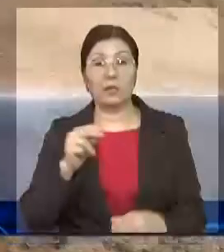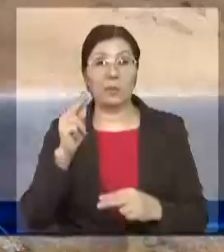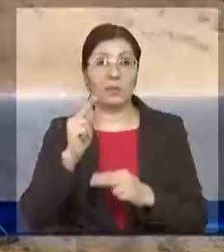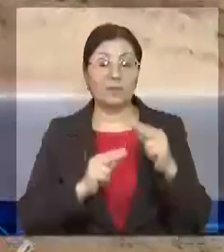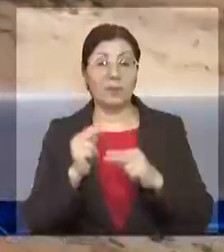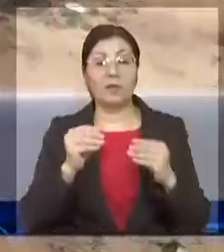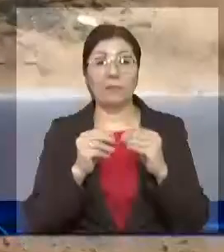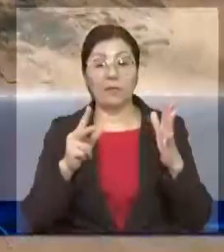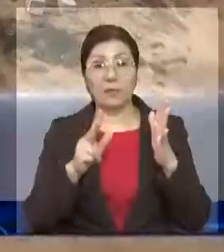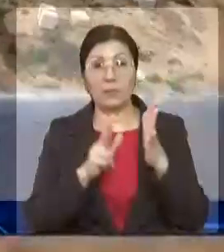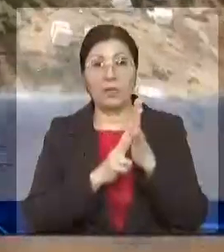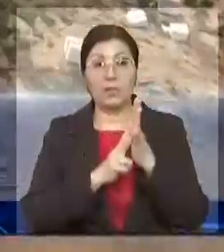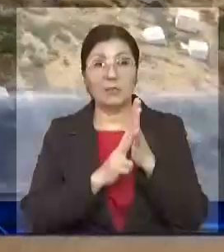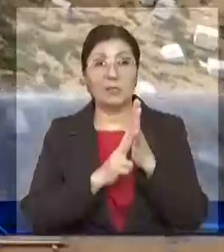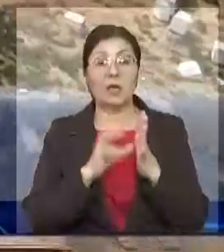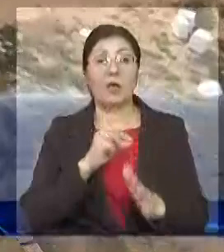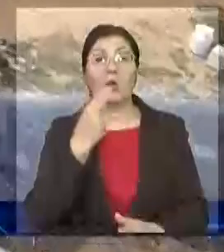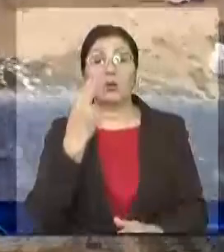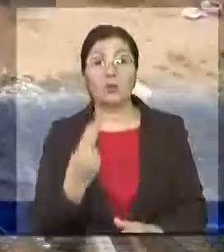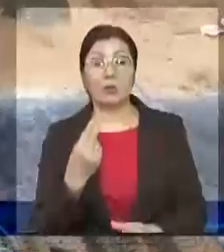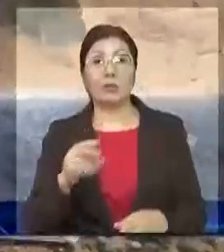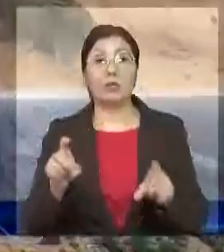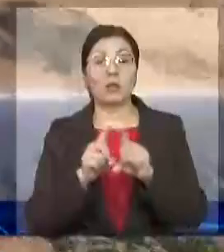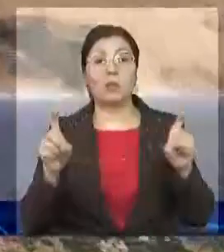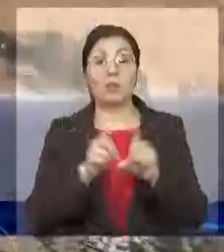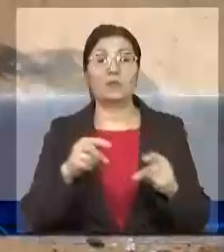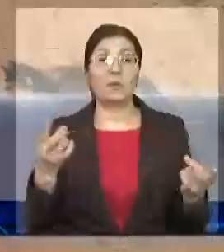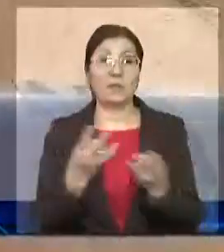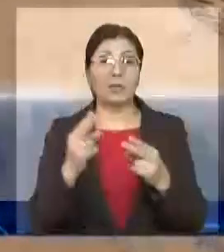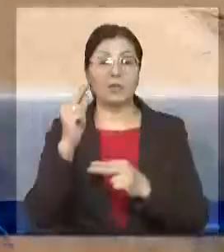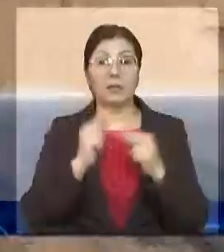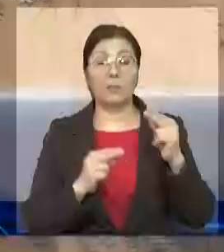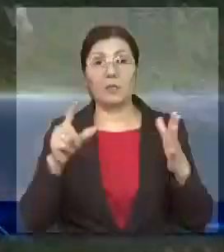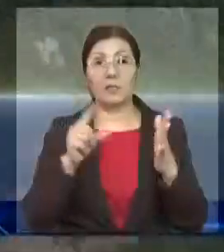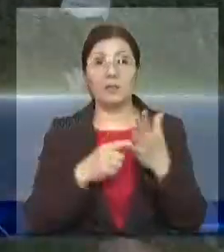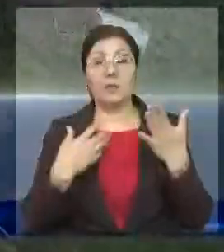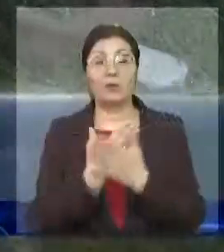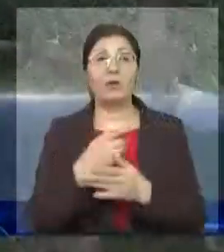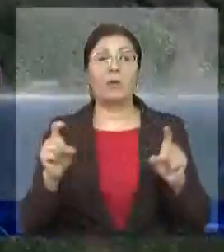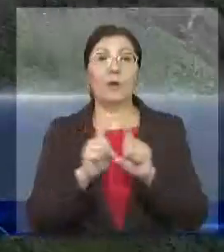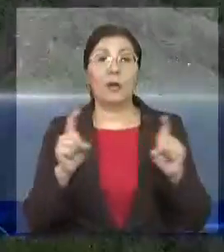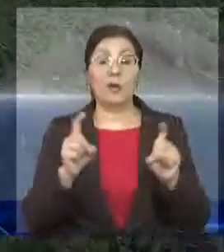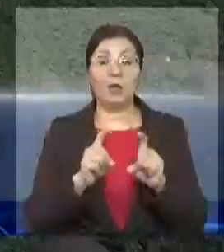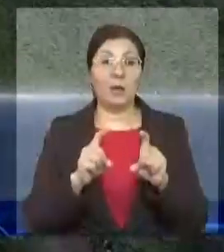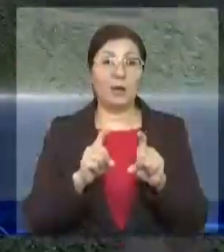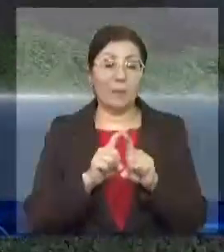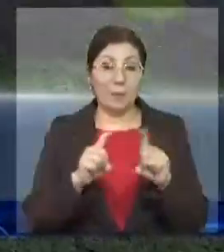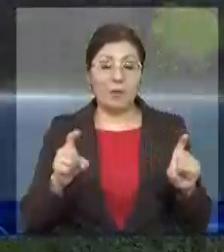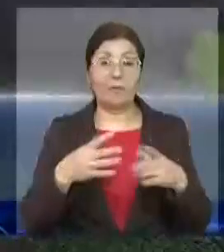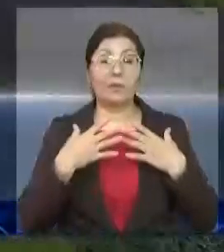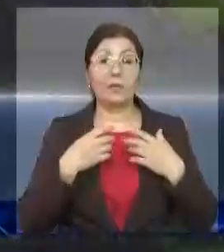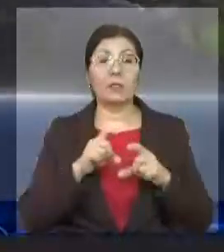восстановление 18 пострадавших социальных объектов. В том числе требуется строительство 7 новых объектов образования